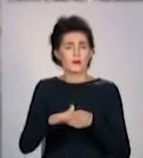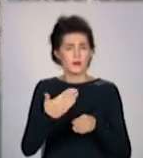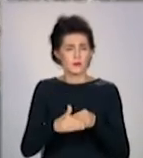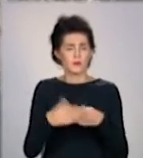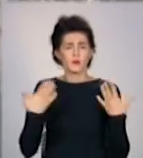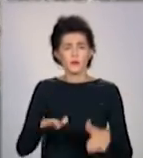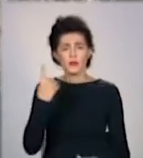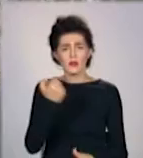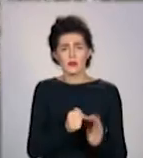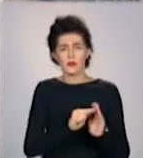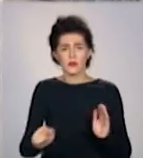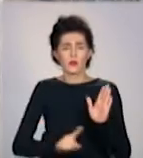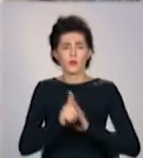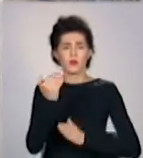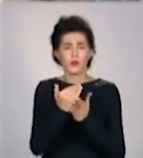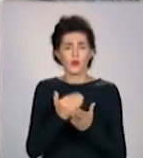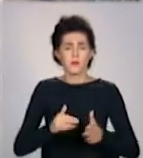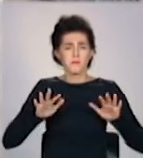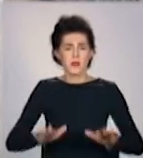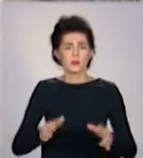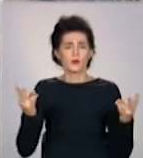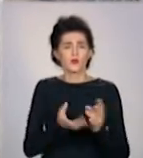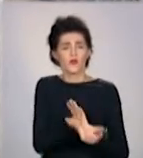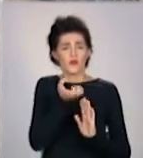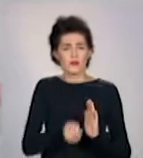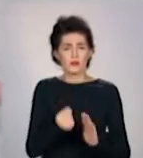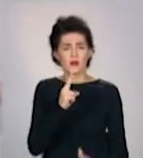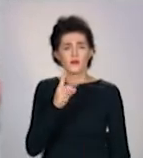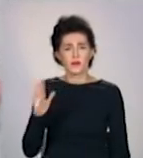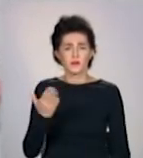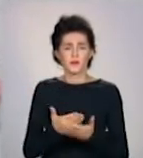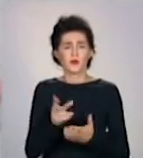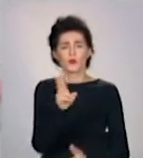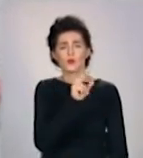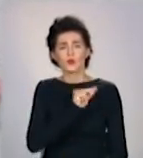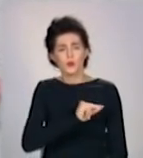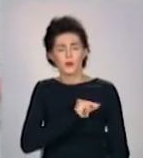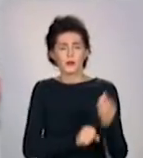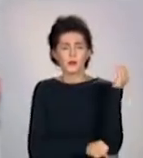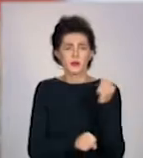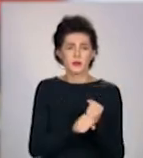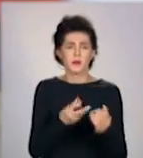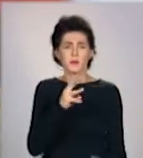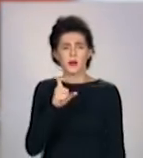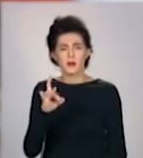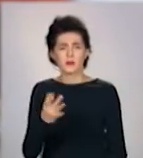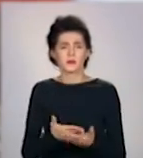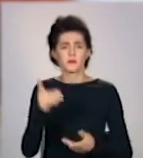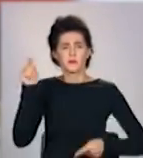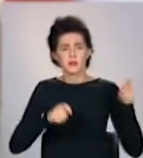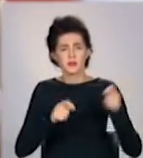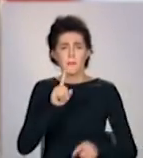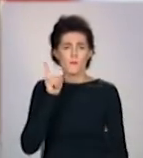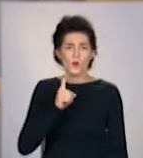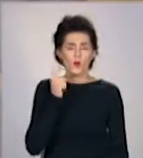з тиждень у Маріуполі діє місцева програма «Доступне житло». Тобто працівники комунальних підприємств, мерії, переселенці та